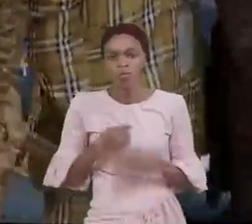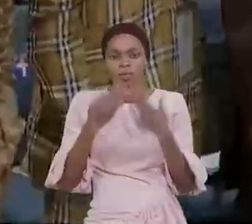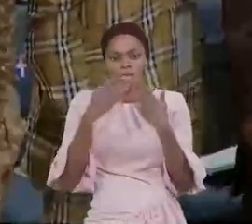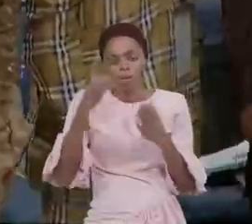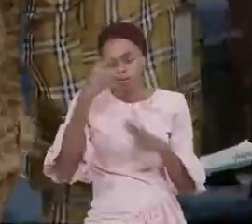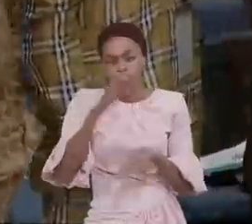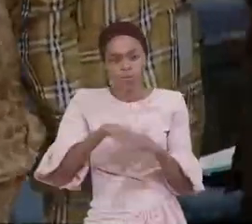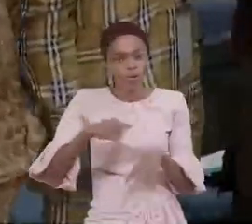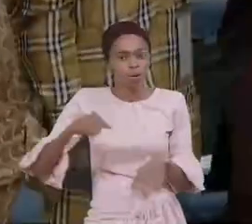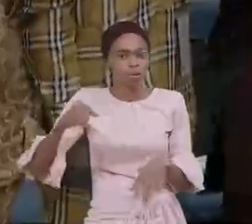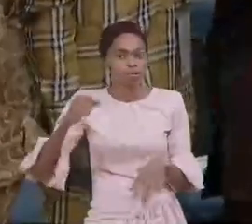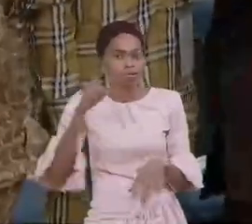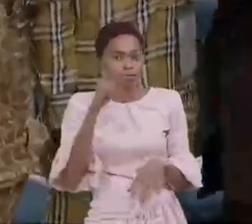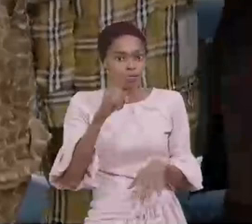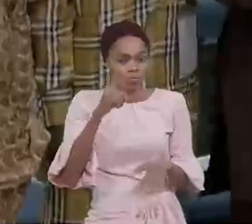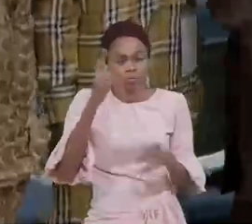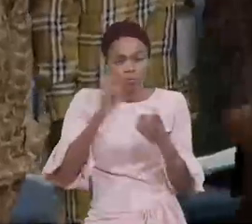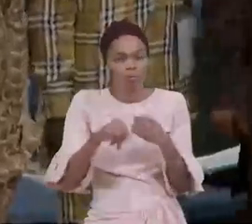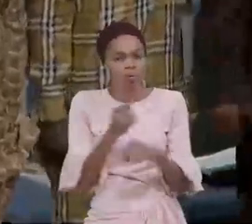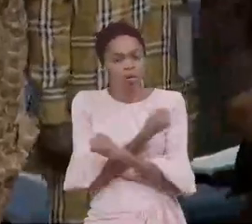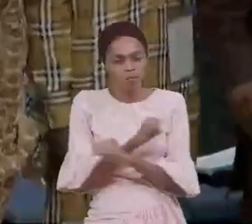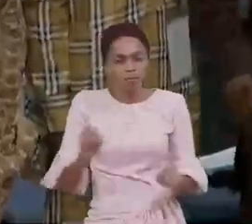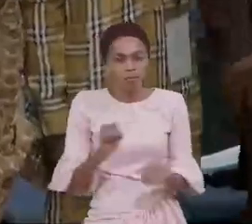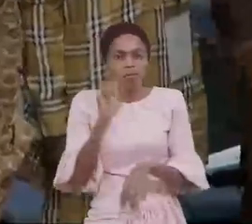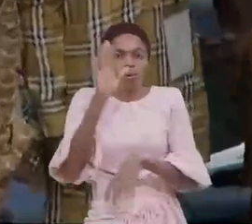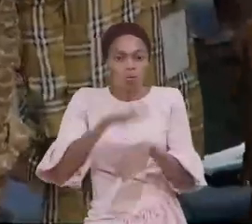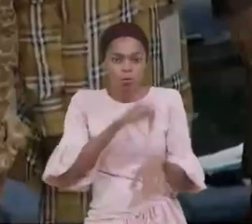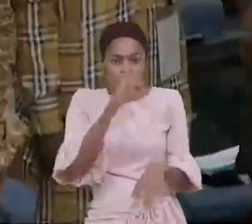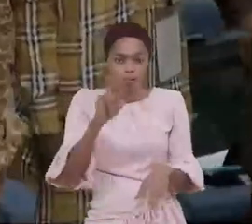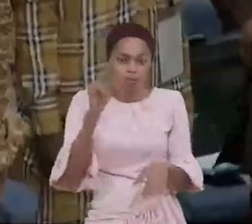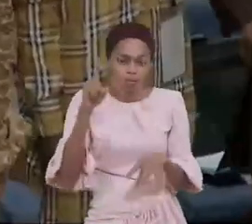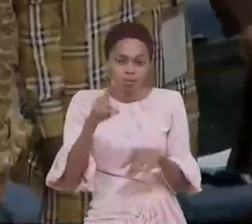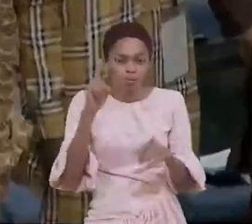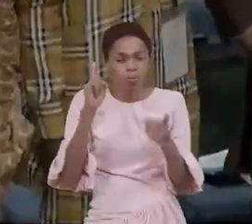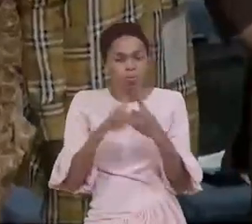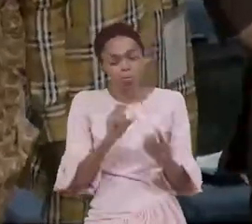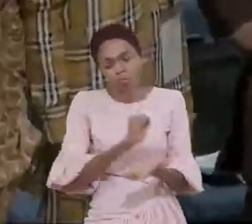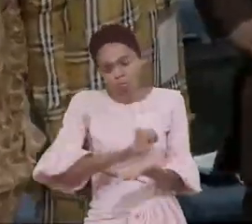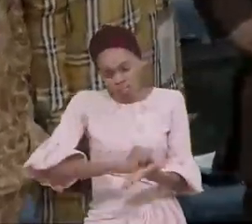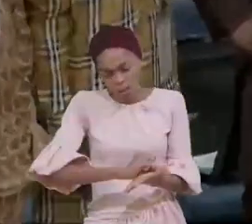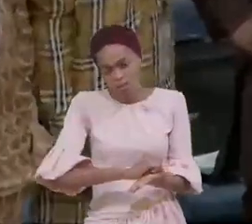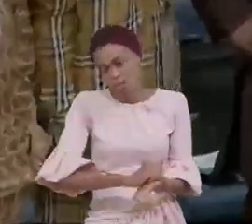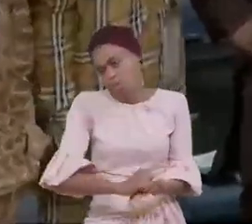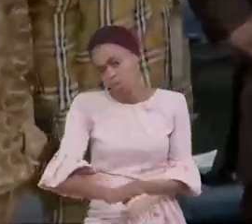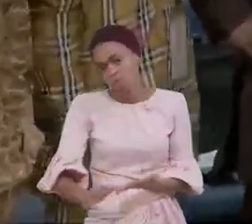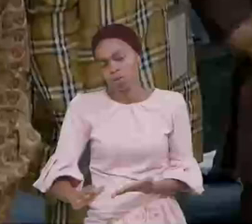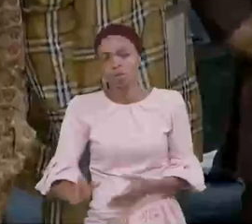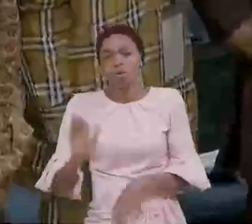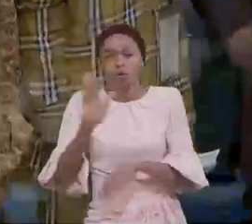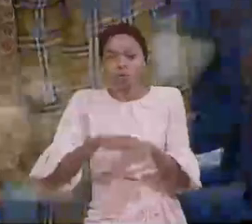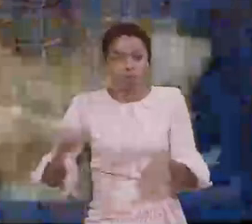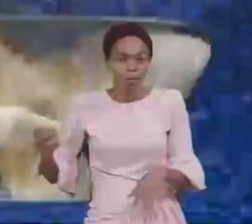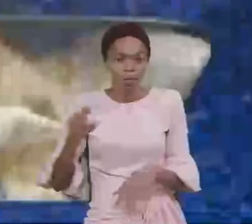appelé au salut. Il vous a appelé à la sanctification. Il vous a